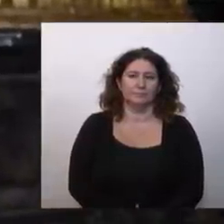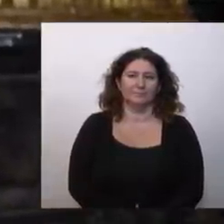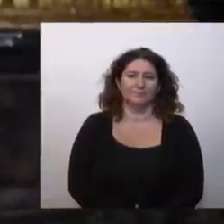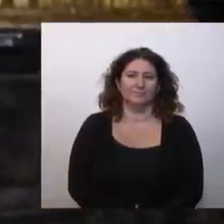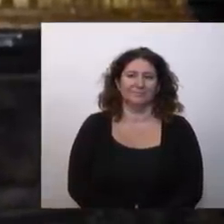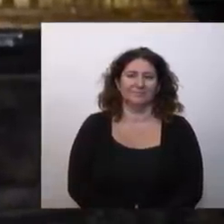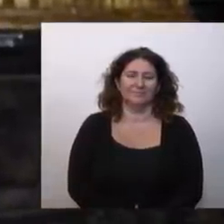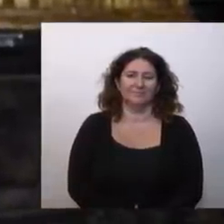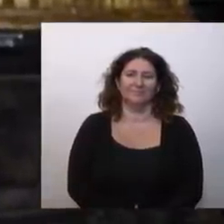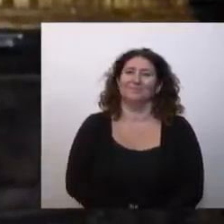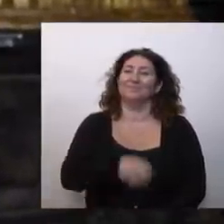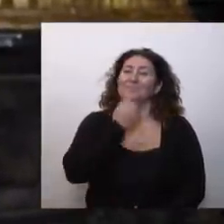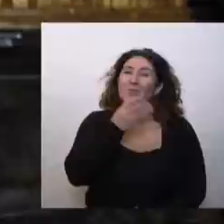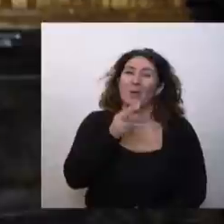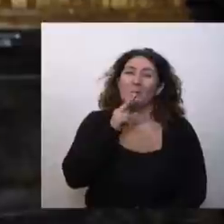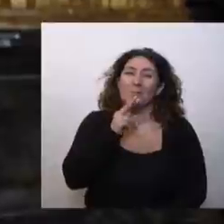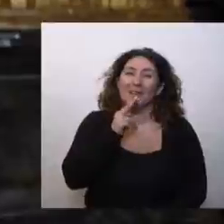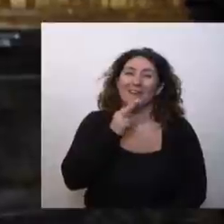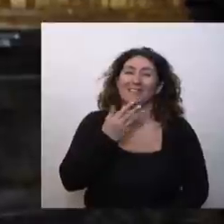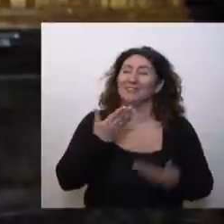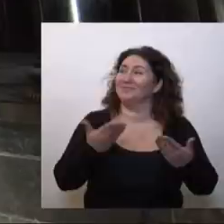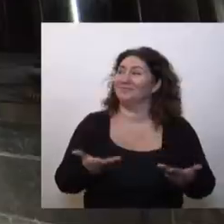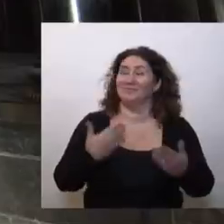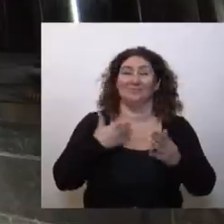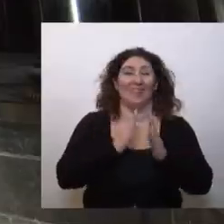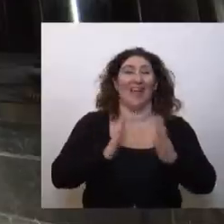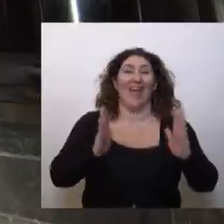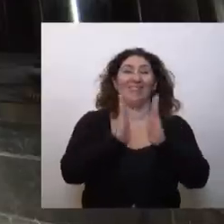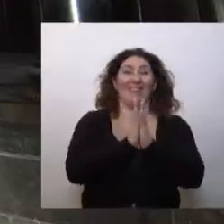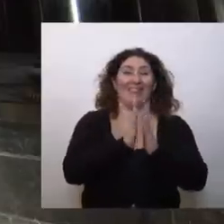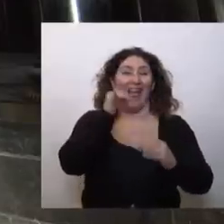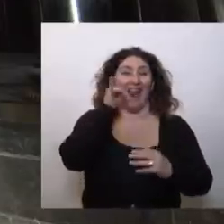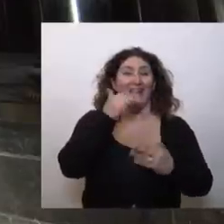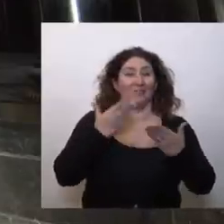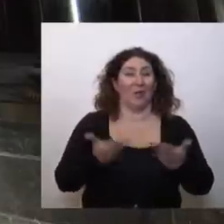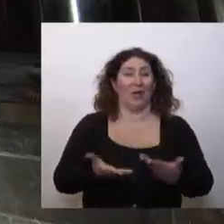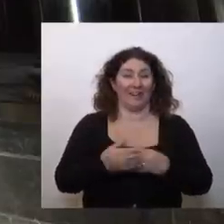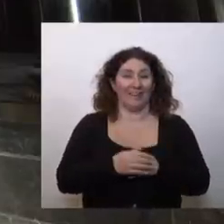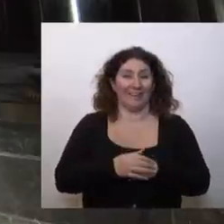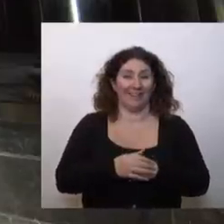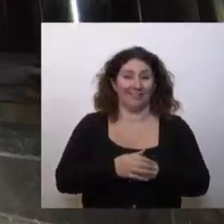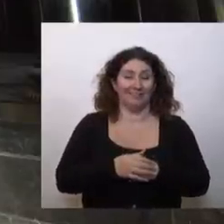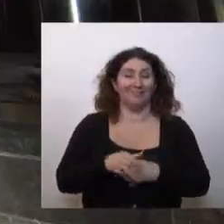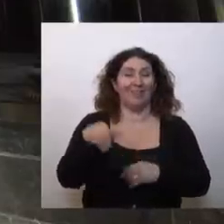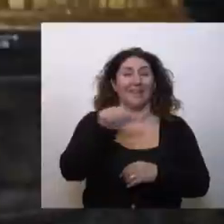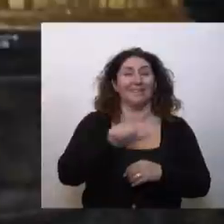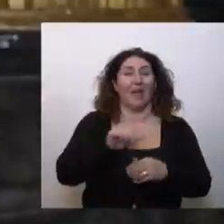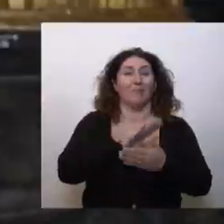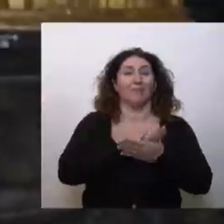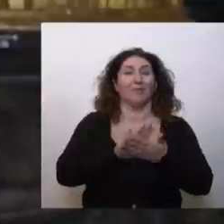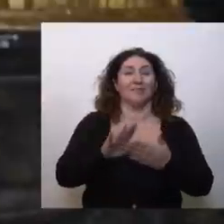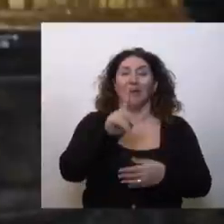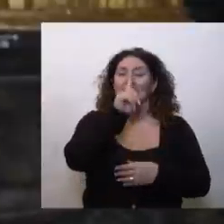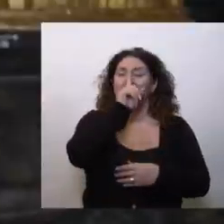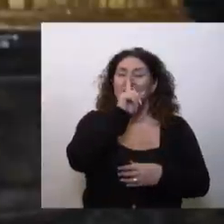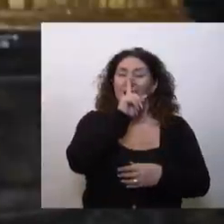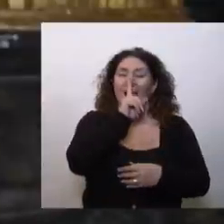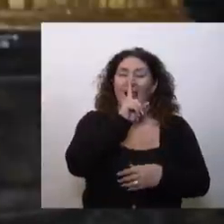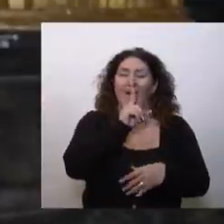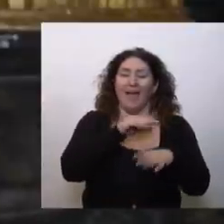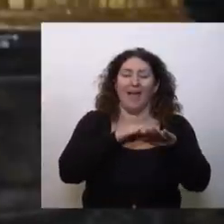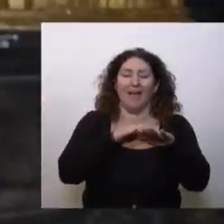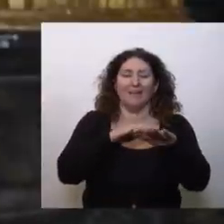Buon pomeriggio dalla Cattedrale di Torino. Nel silenzio del Sabato Santo stiamo per